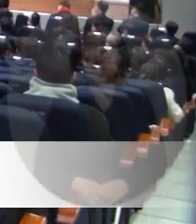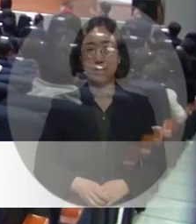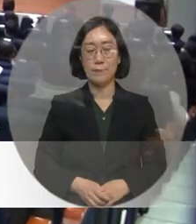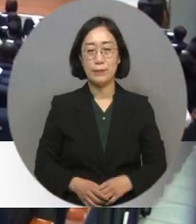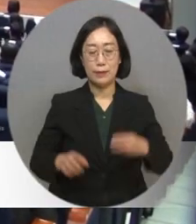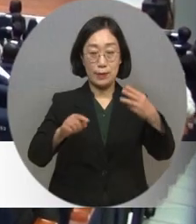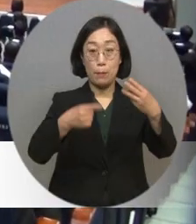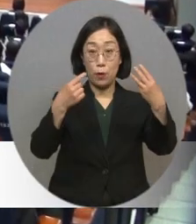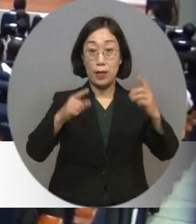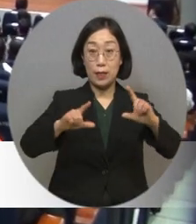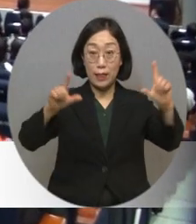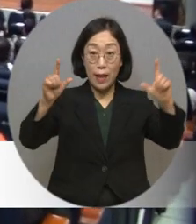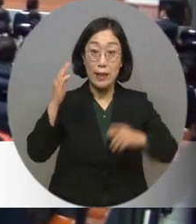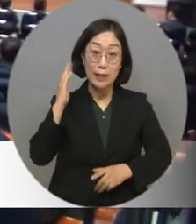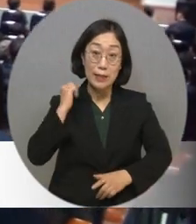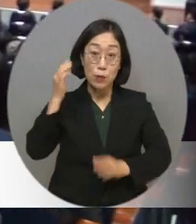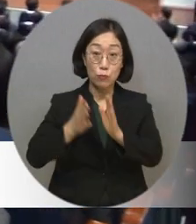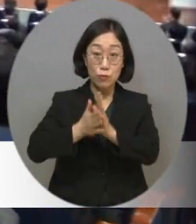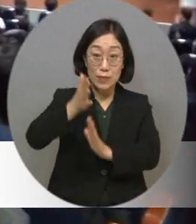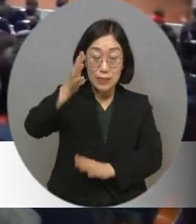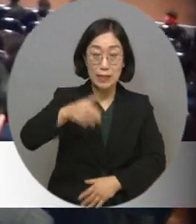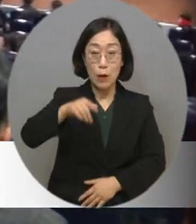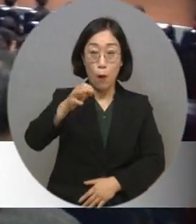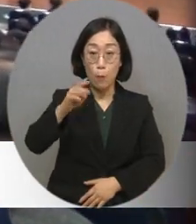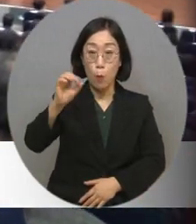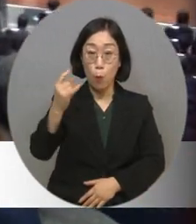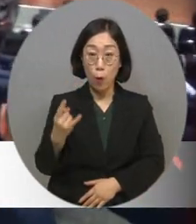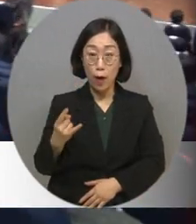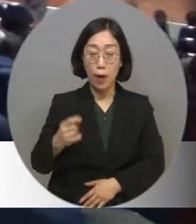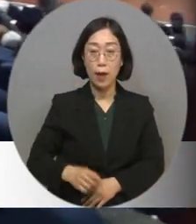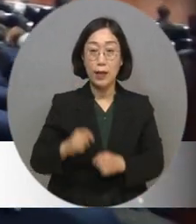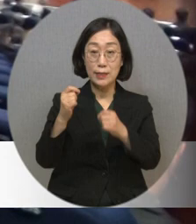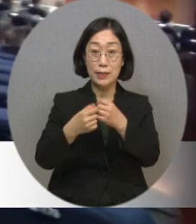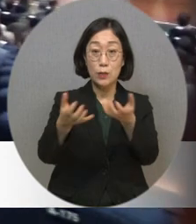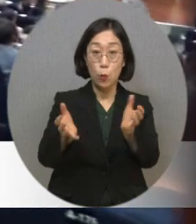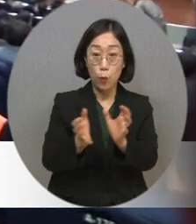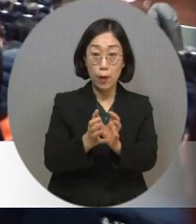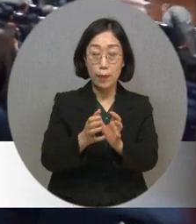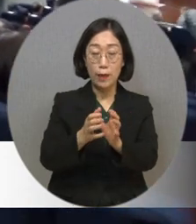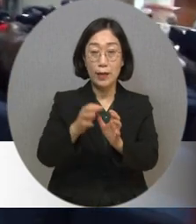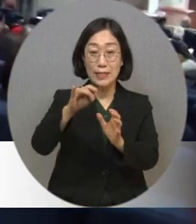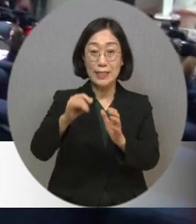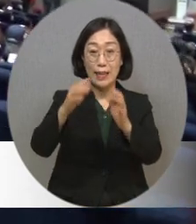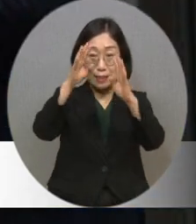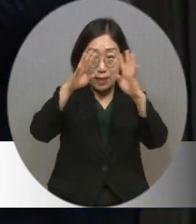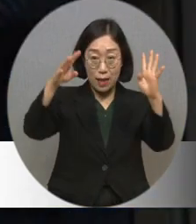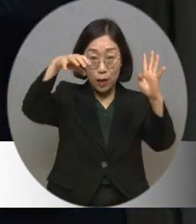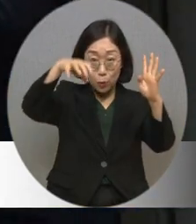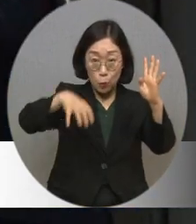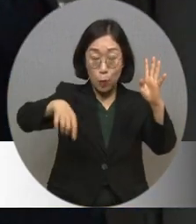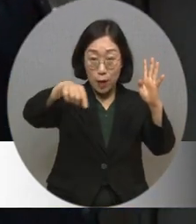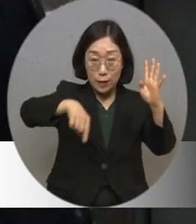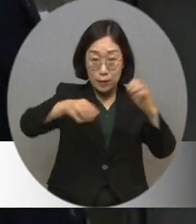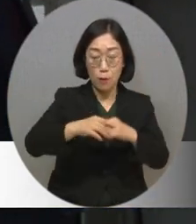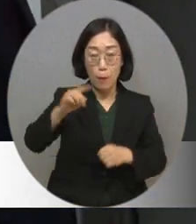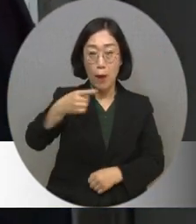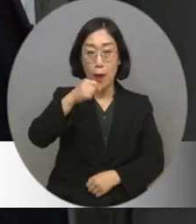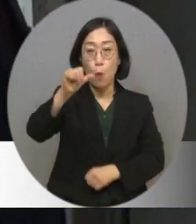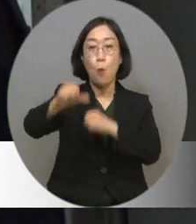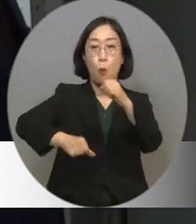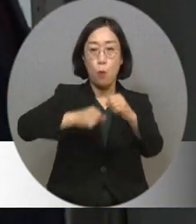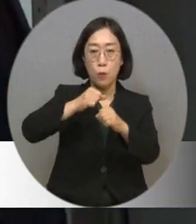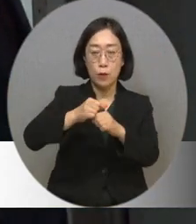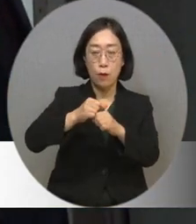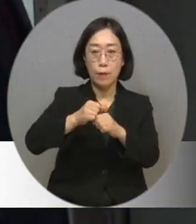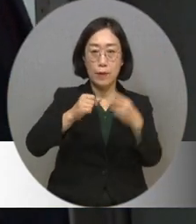지난 3월 1일 의정부 시와 강북해 의정부 주에는 신한대학교 배들관에서 105주년 3.1절 기념